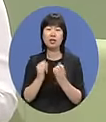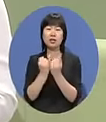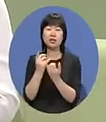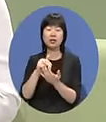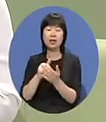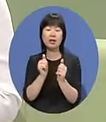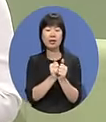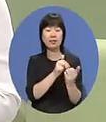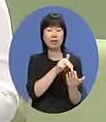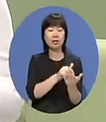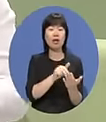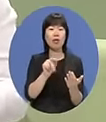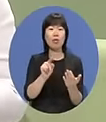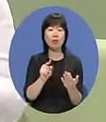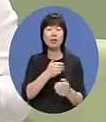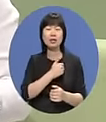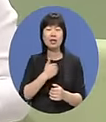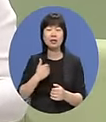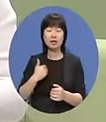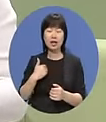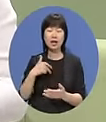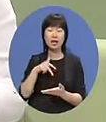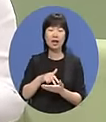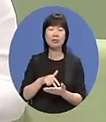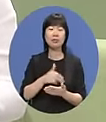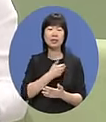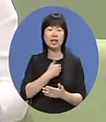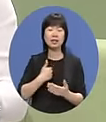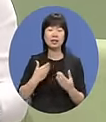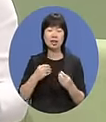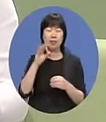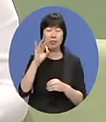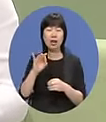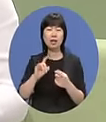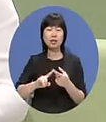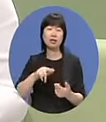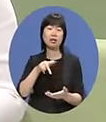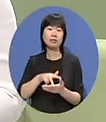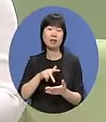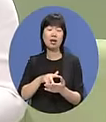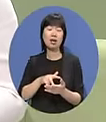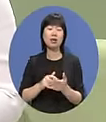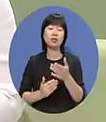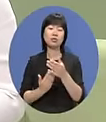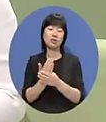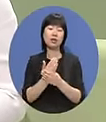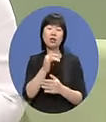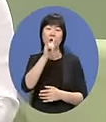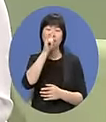여성으로서 남성으로서의 어떤 당당함, 자신감 같은 거는 사실은 그러한 부분들에서